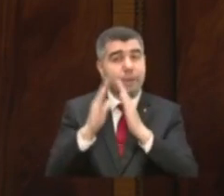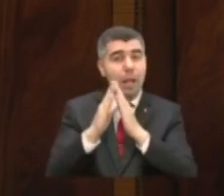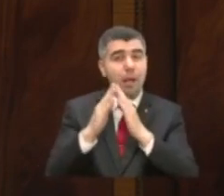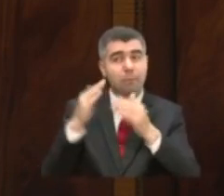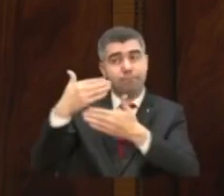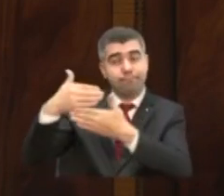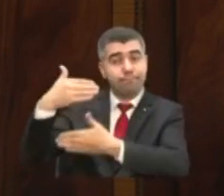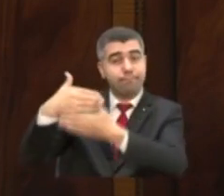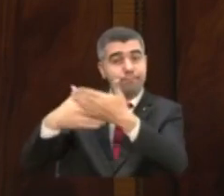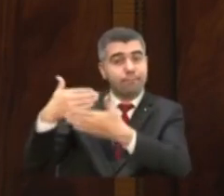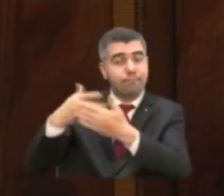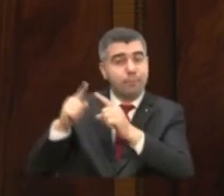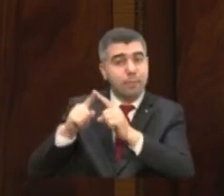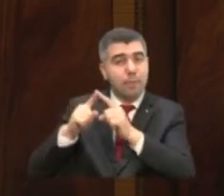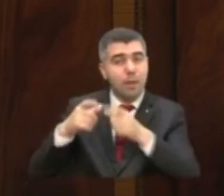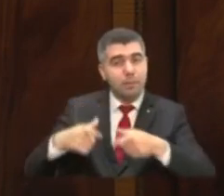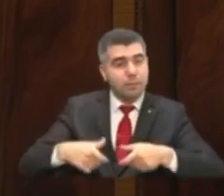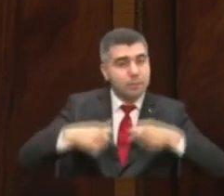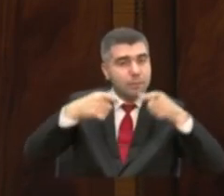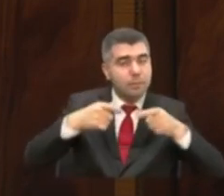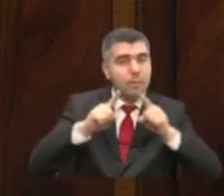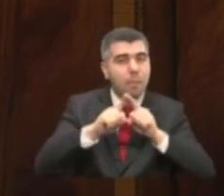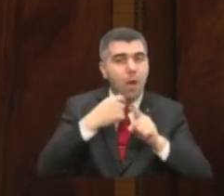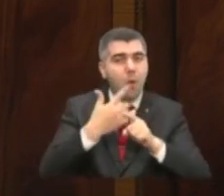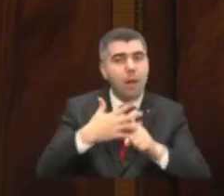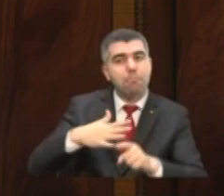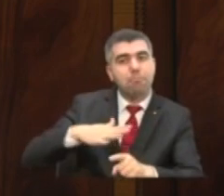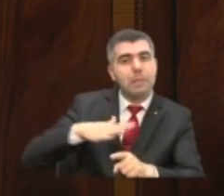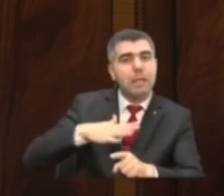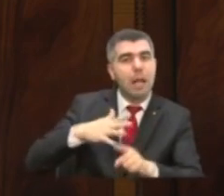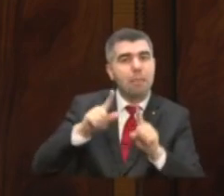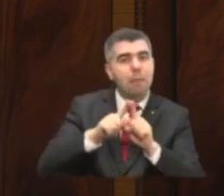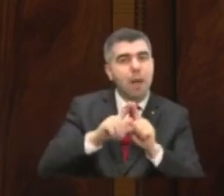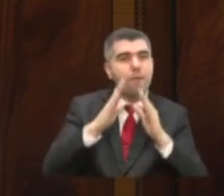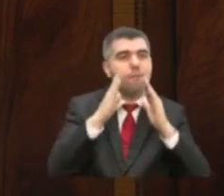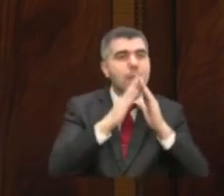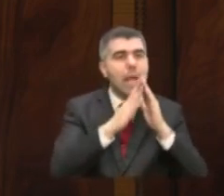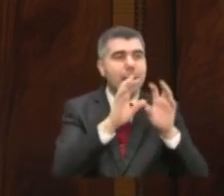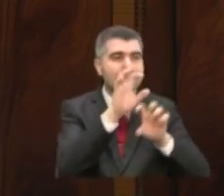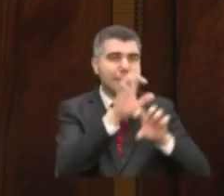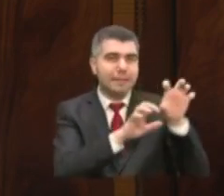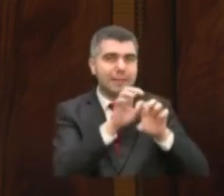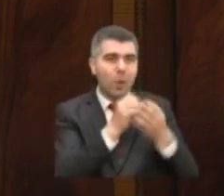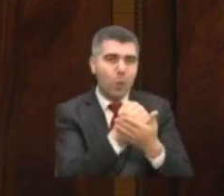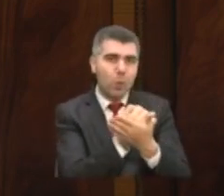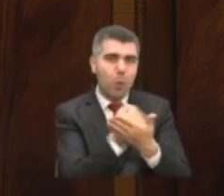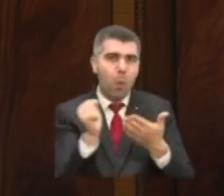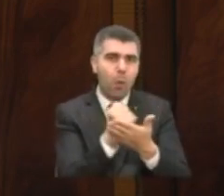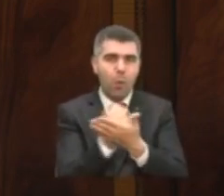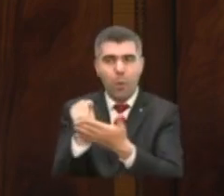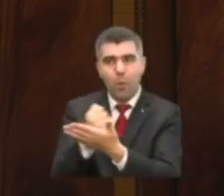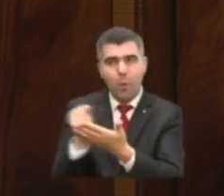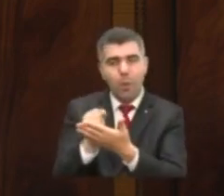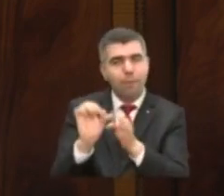خانقة أمام فشل برنامج مدن بدون صفيح في تحقيق الأهداف المتوخاه منه بما يضمن